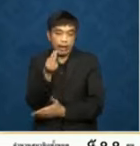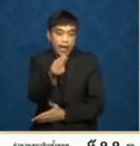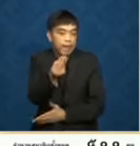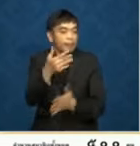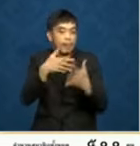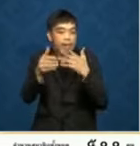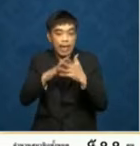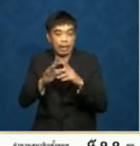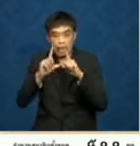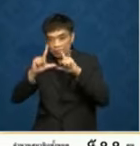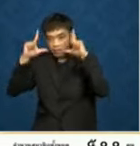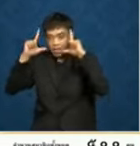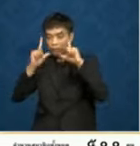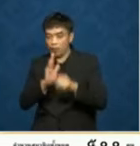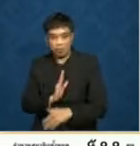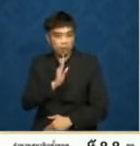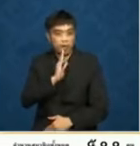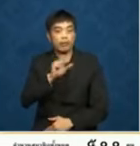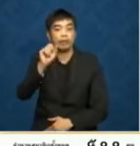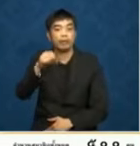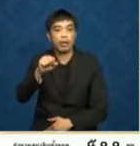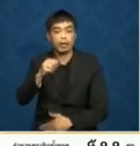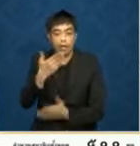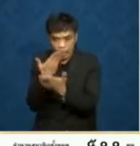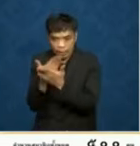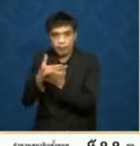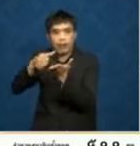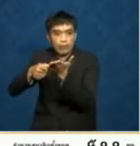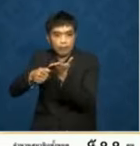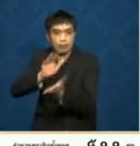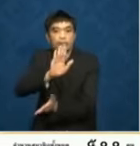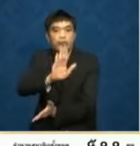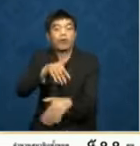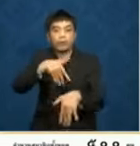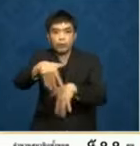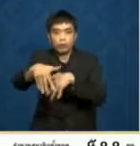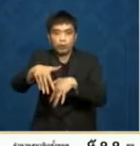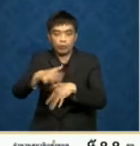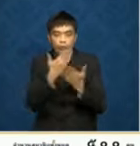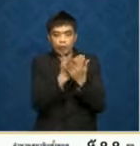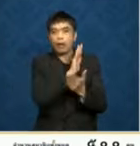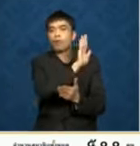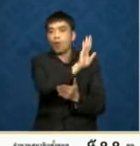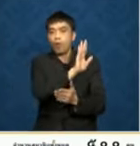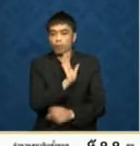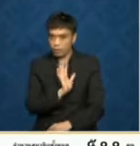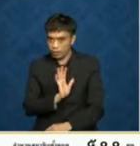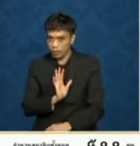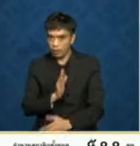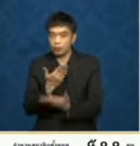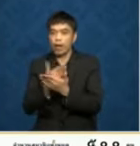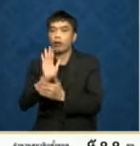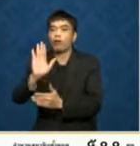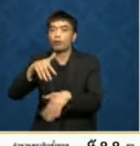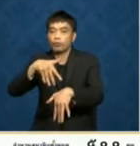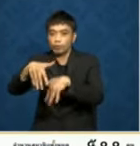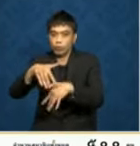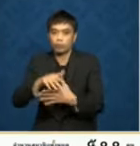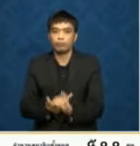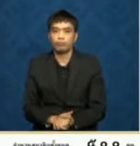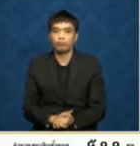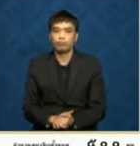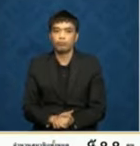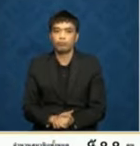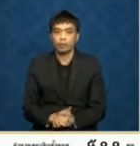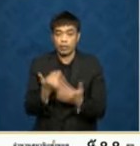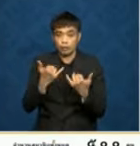ลืม นมเงินพาสีประชาชนนไมใชเงินท่านครั แลวไม่พอครัโครงการนี้ครั ถูกตั้งอยใผลผลิที่ชื่อว